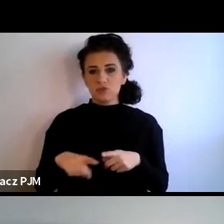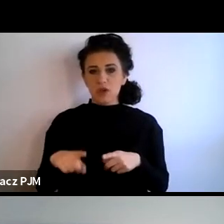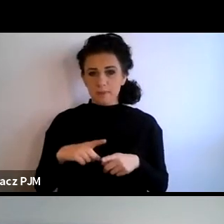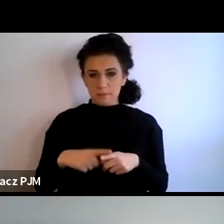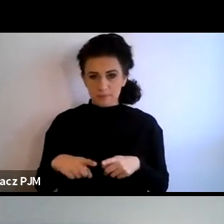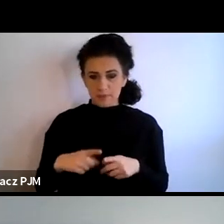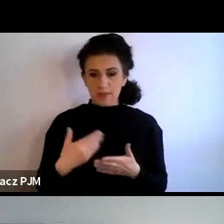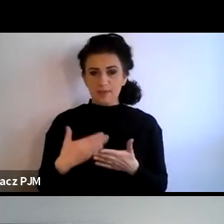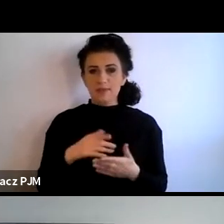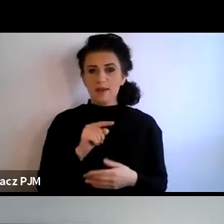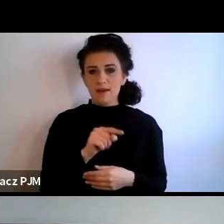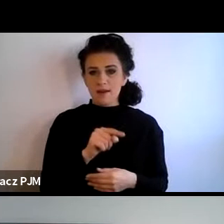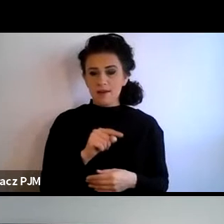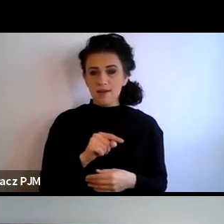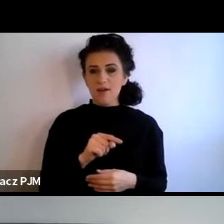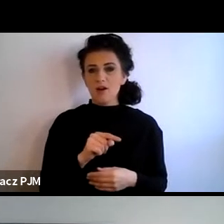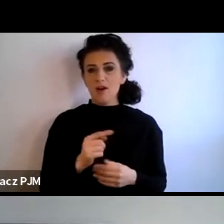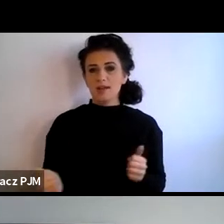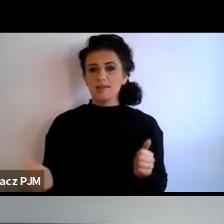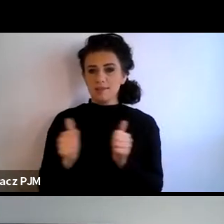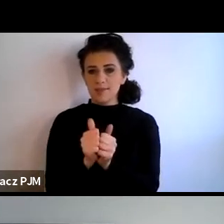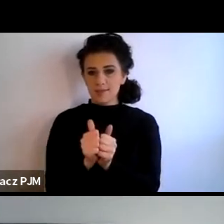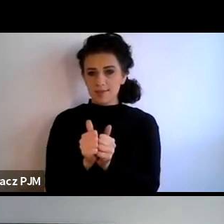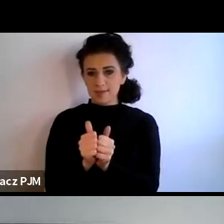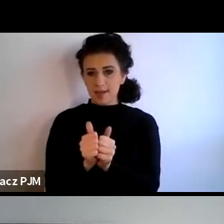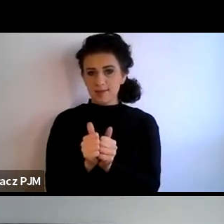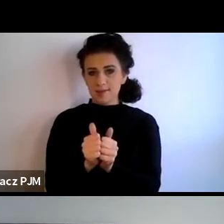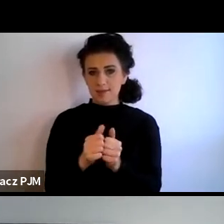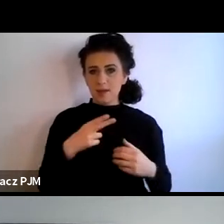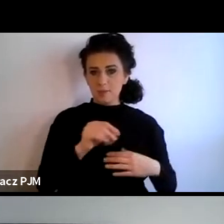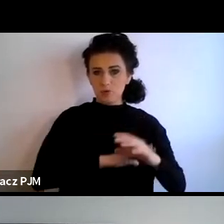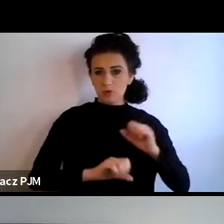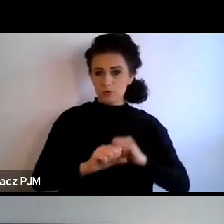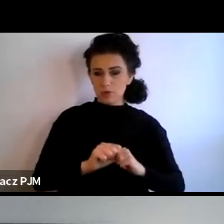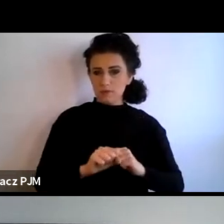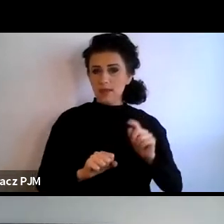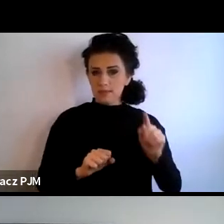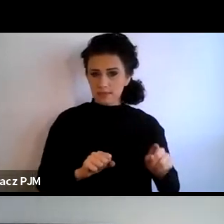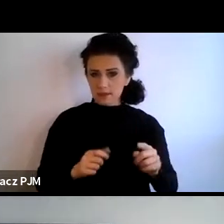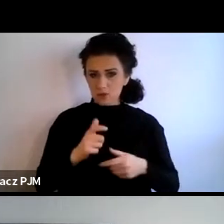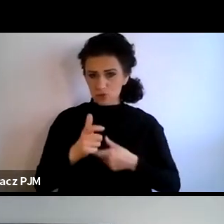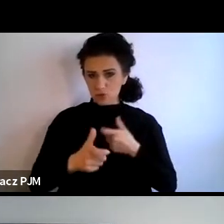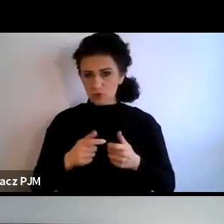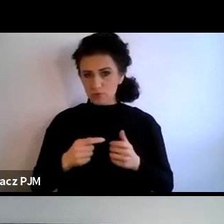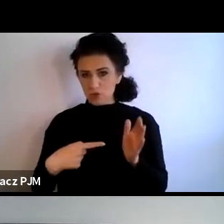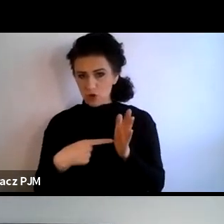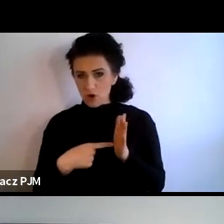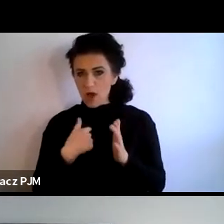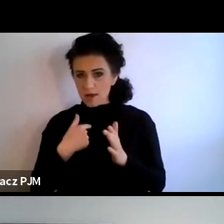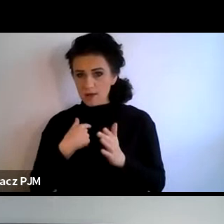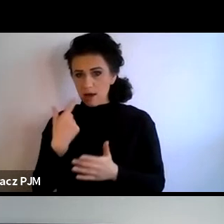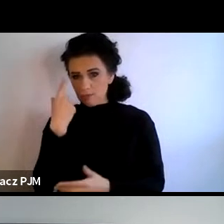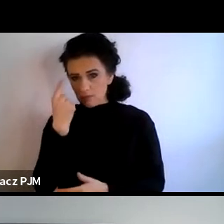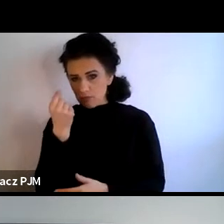asystent asystowany powiedział asystentowi: ty obierz ziemniaki, a ja w tym czasie pójdę się